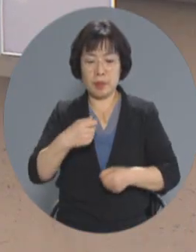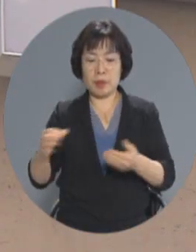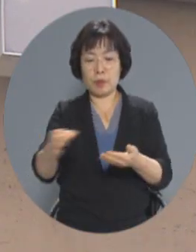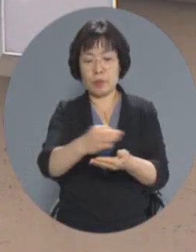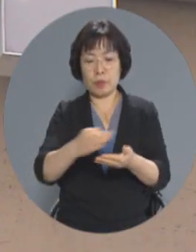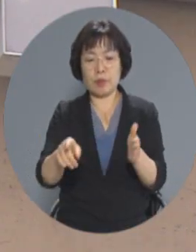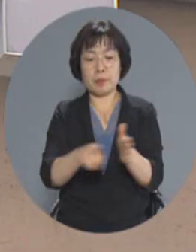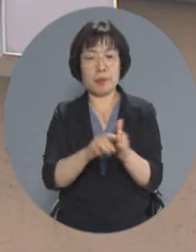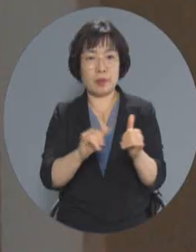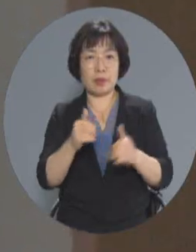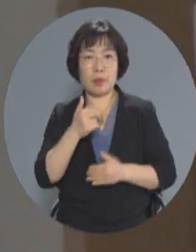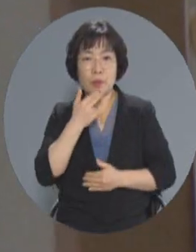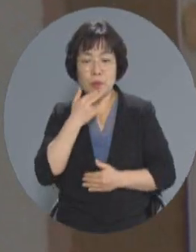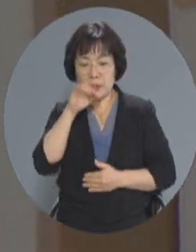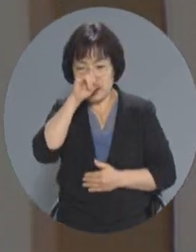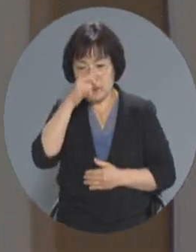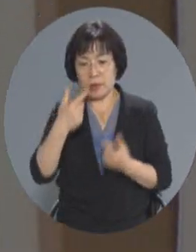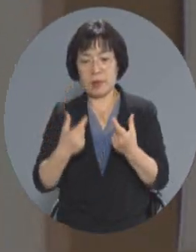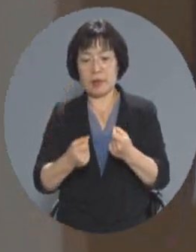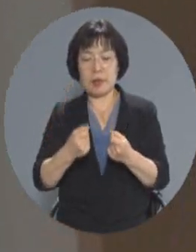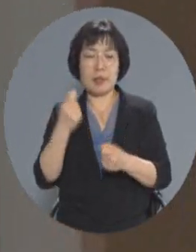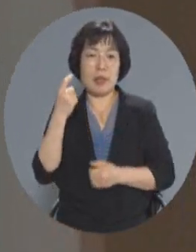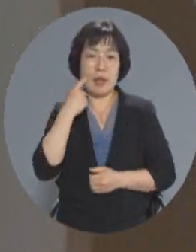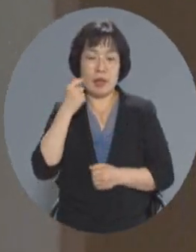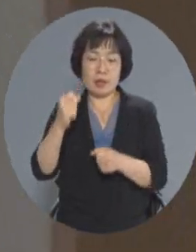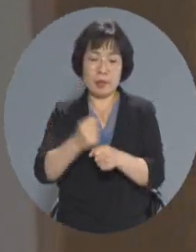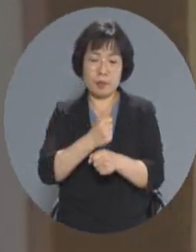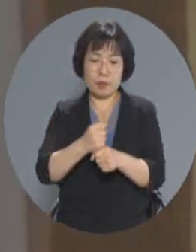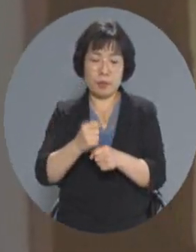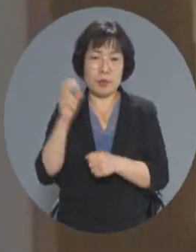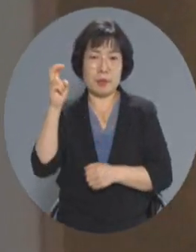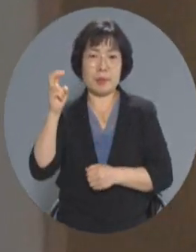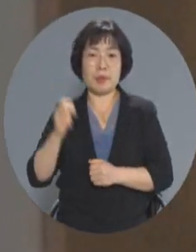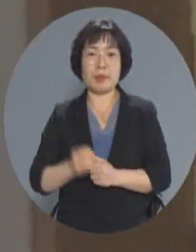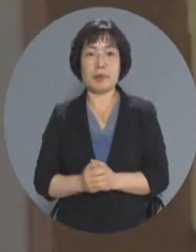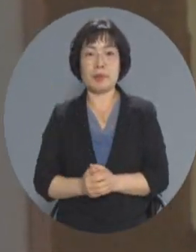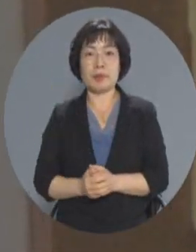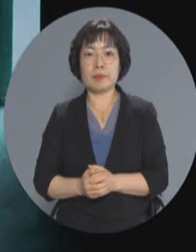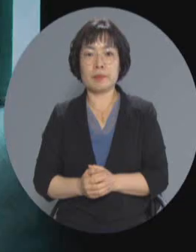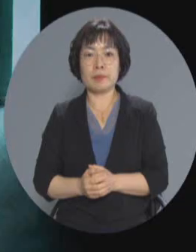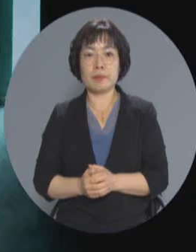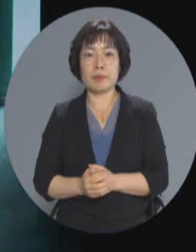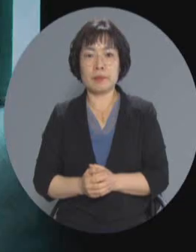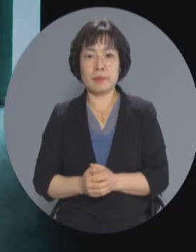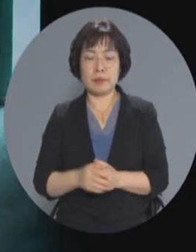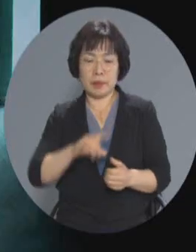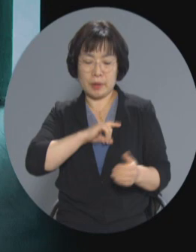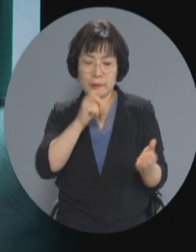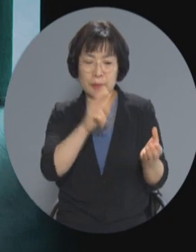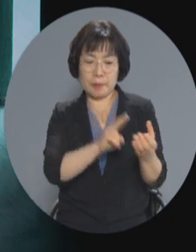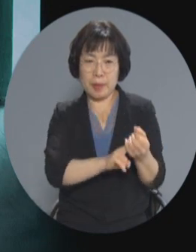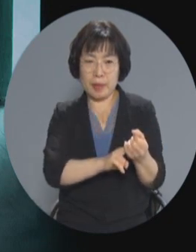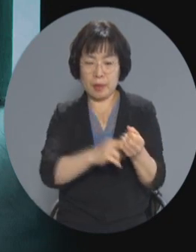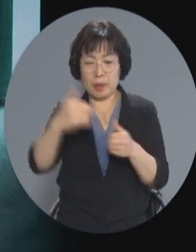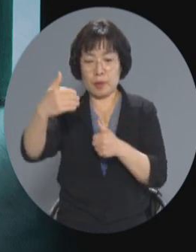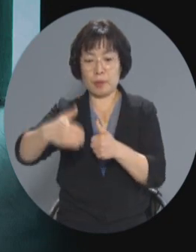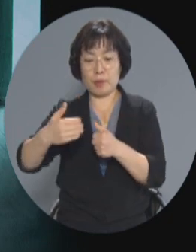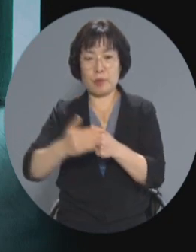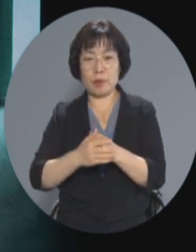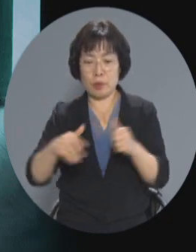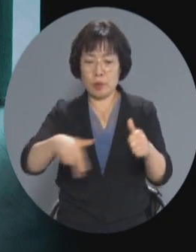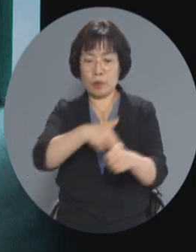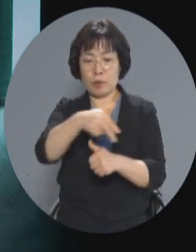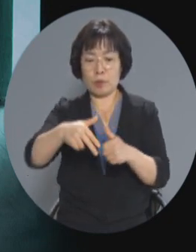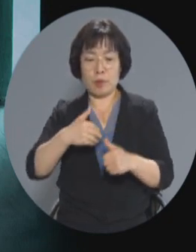할 신도가 없지만 있는 것처럼 꾸미려는 의도로 의심이 되는 대목입니다. 익명을 요구한 교회 신도는